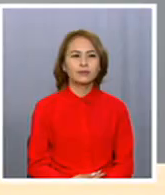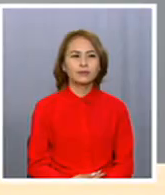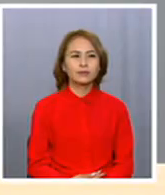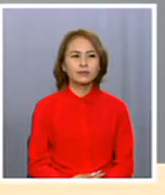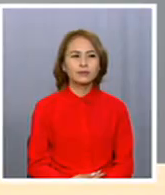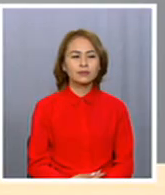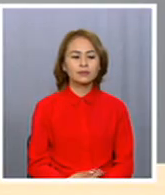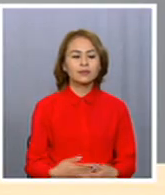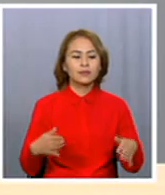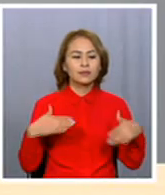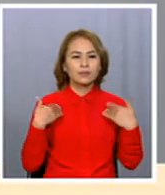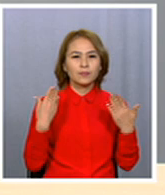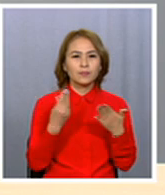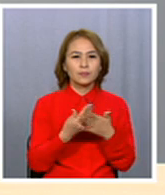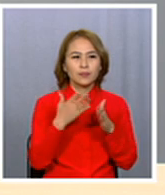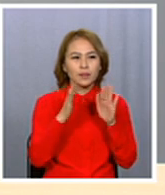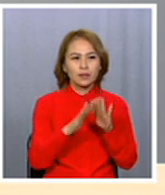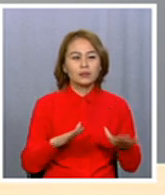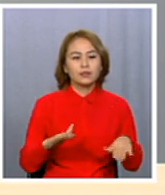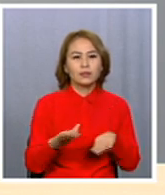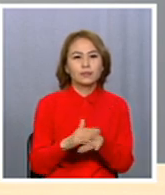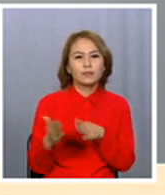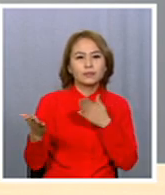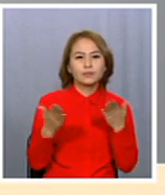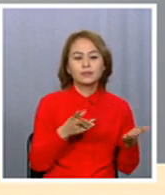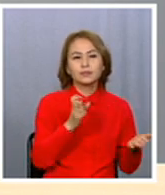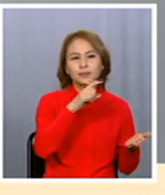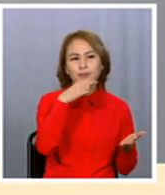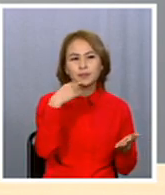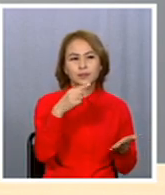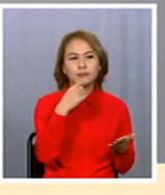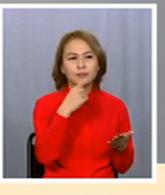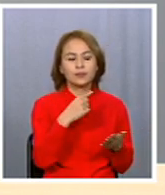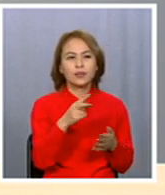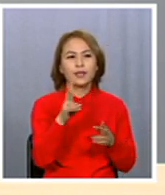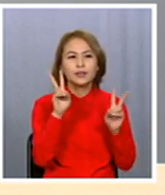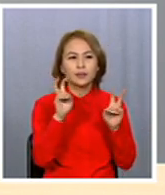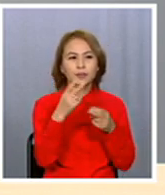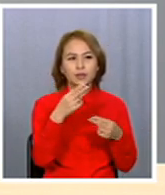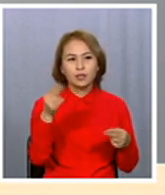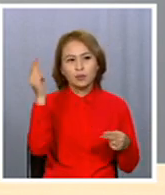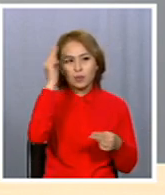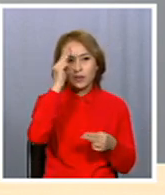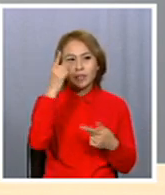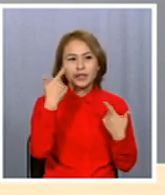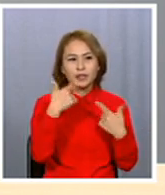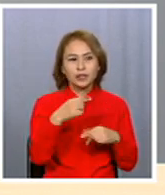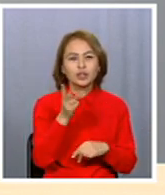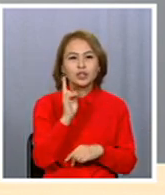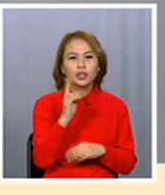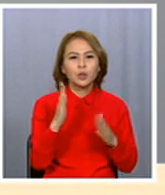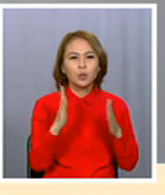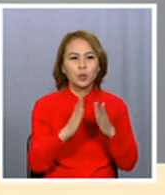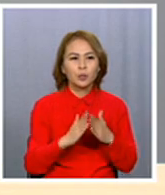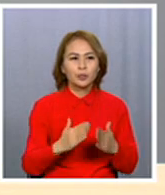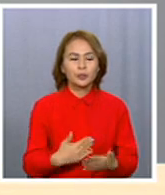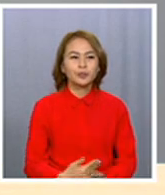Здравствуйте, дорогие ребята! Добро пожаловать на урок русского языка. Тема нашего урока – «Где чей дом?».